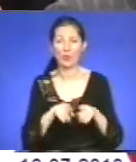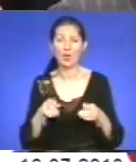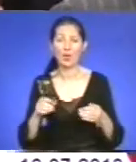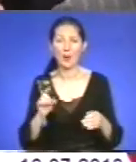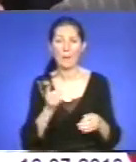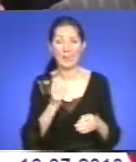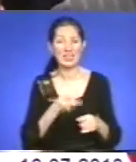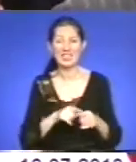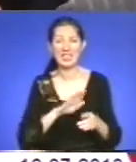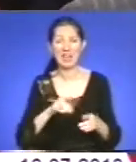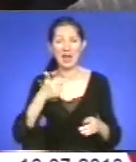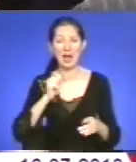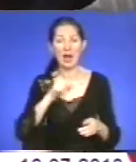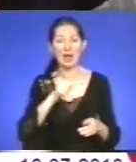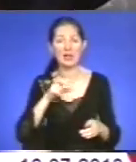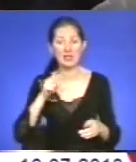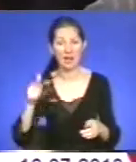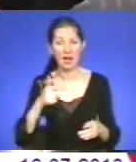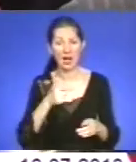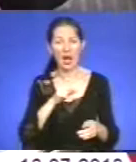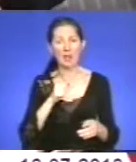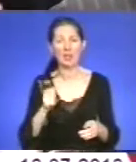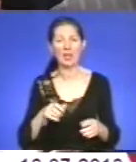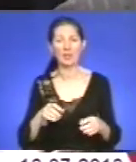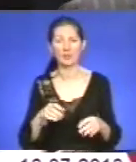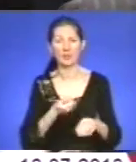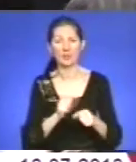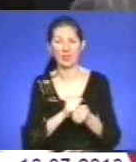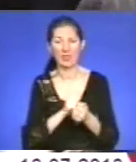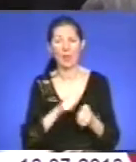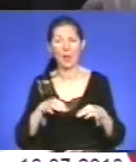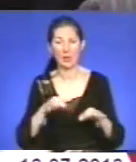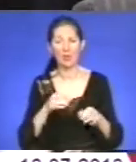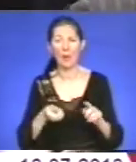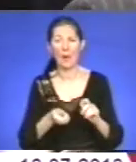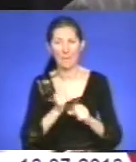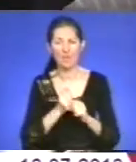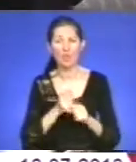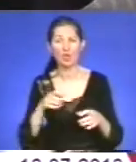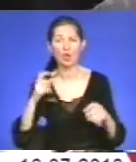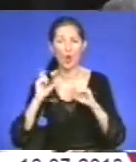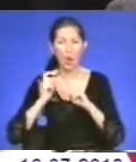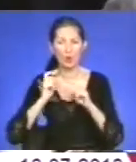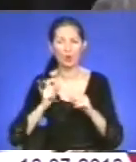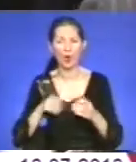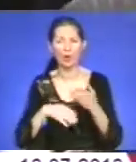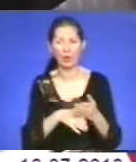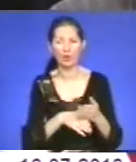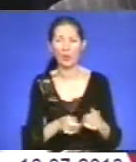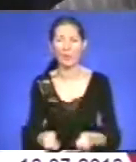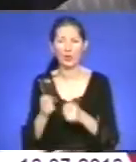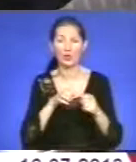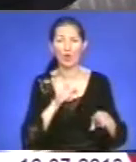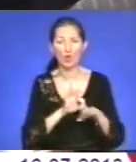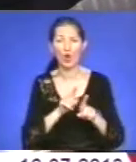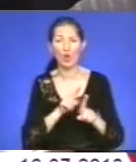це не «Газель». «Газель» – це жорстка машина, яка переробляється з грузового варіанту і перевозити хворих, особливо інфарктних,